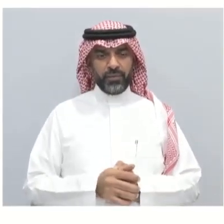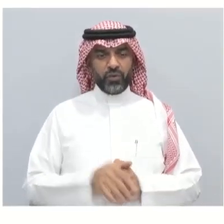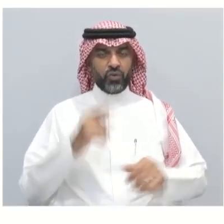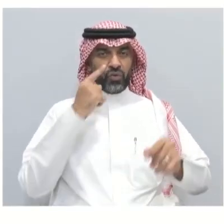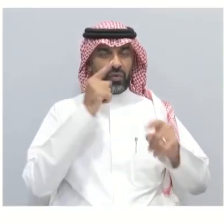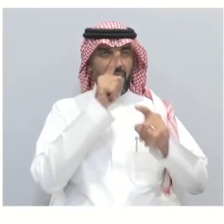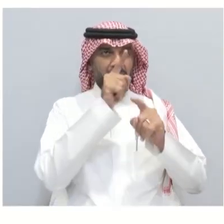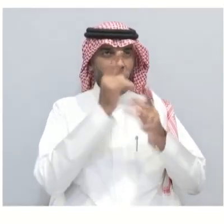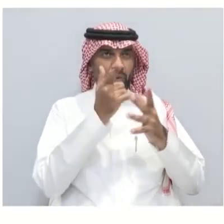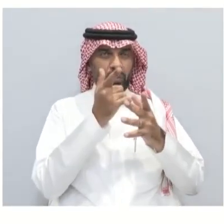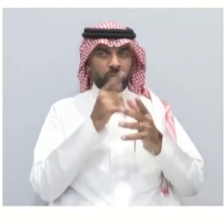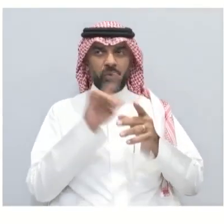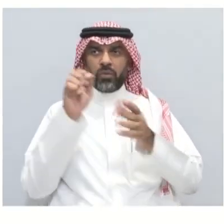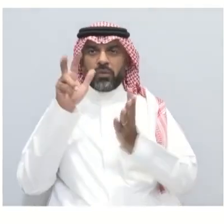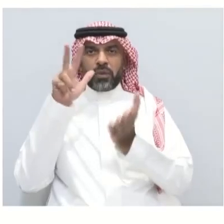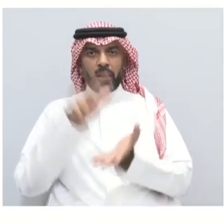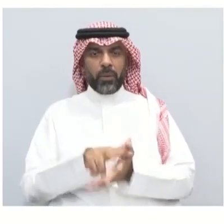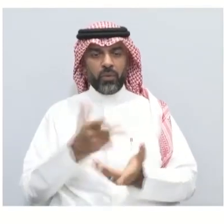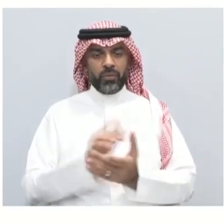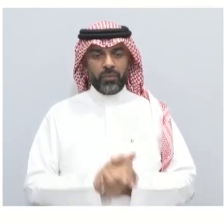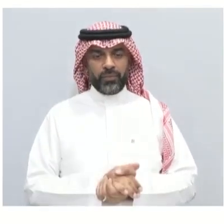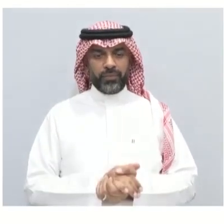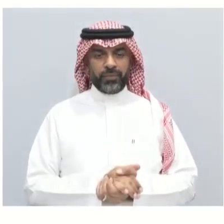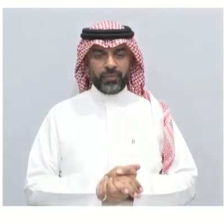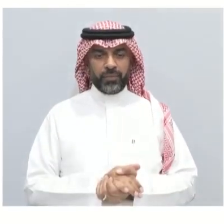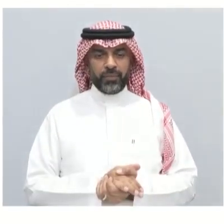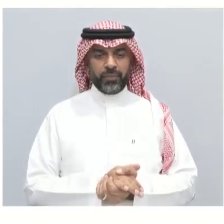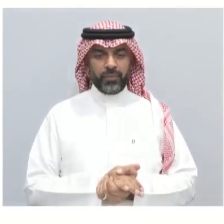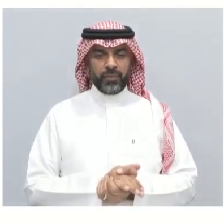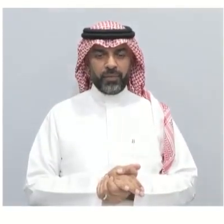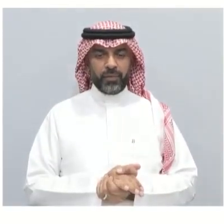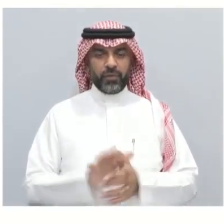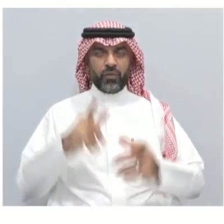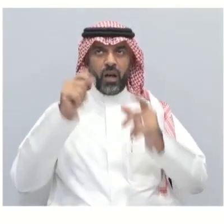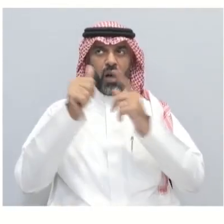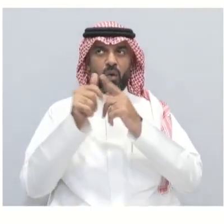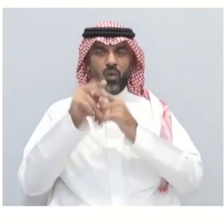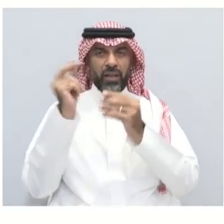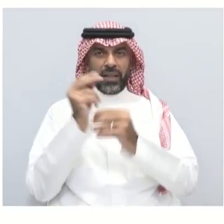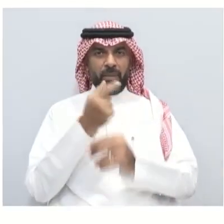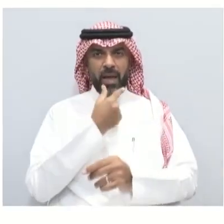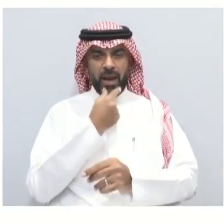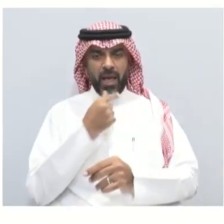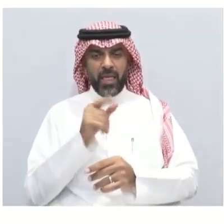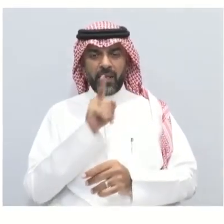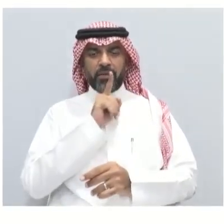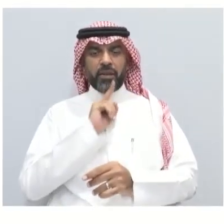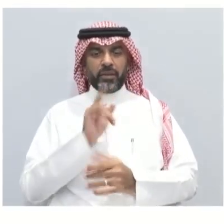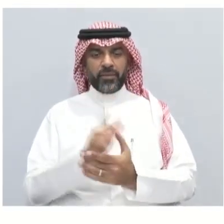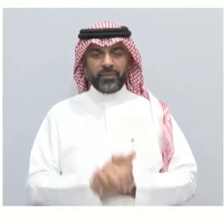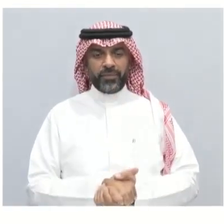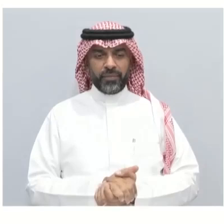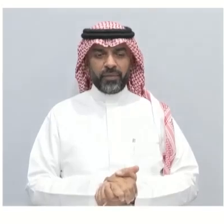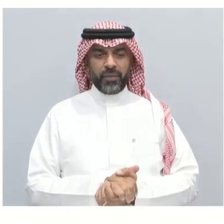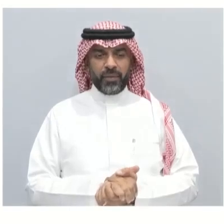طبقت على المستند نفترض اني قمت بكتابه النص الاول ايهما مناسب